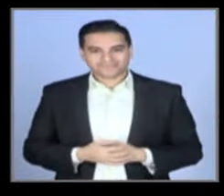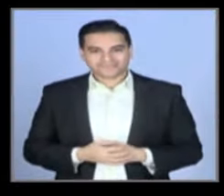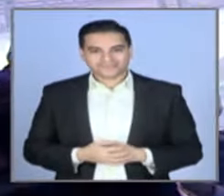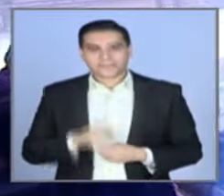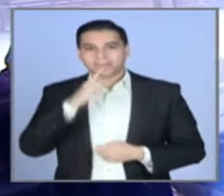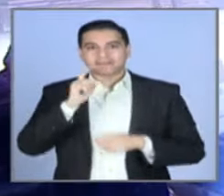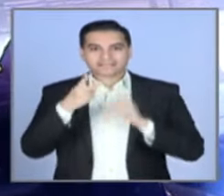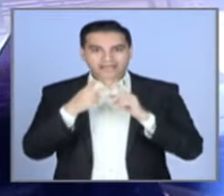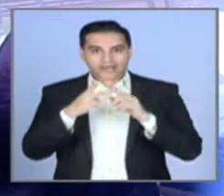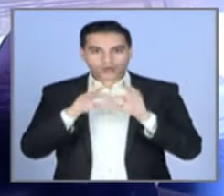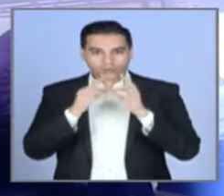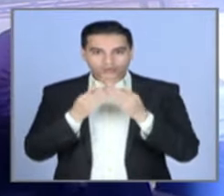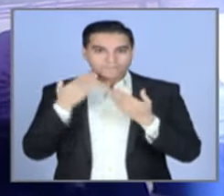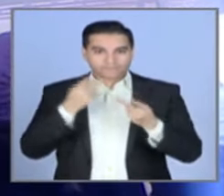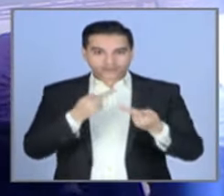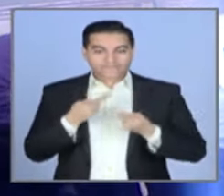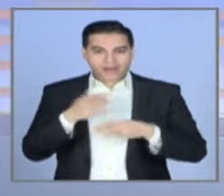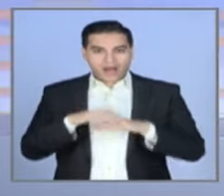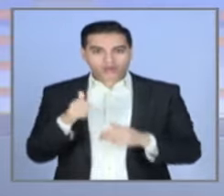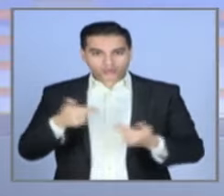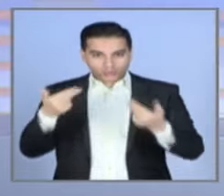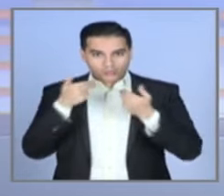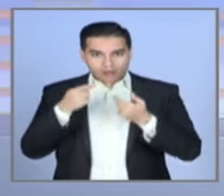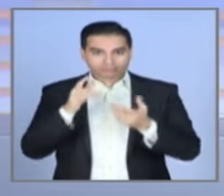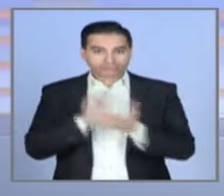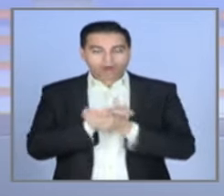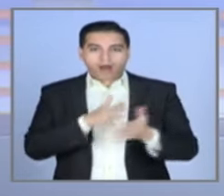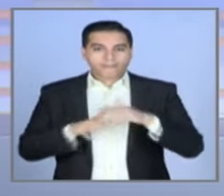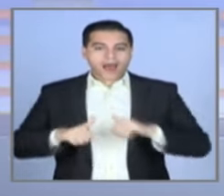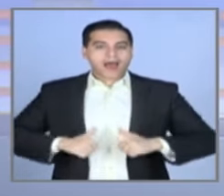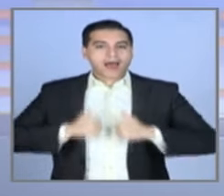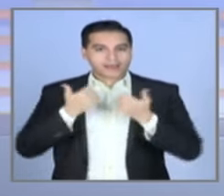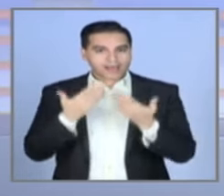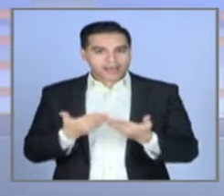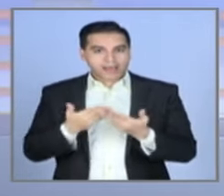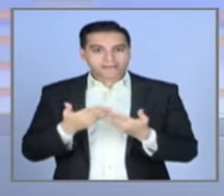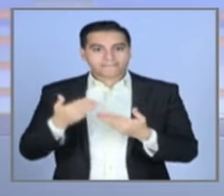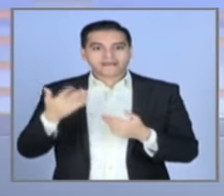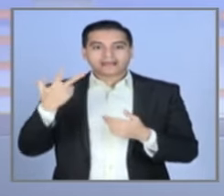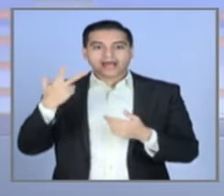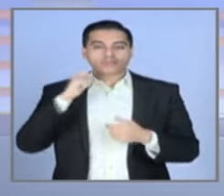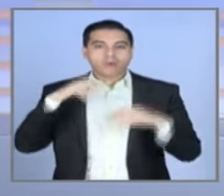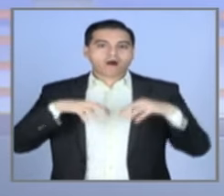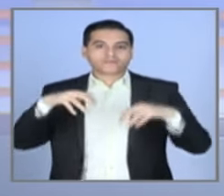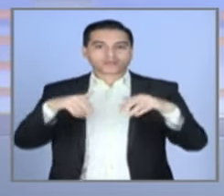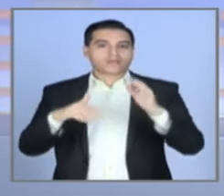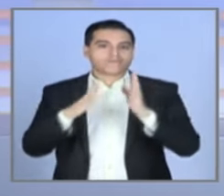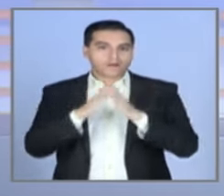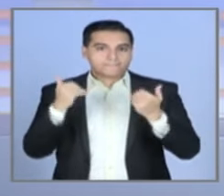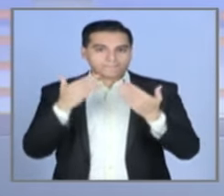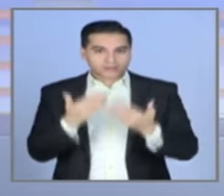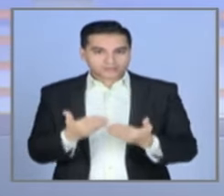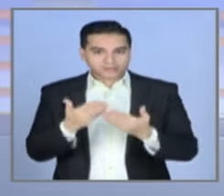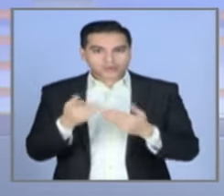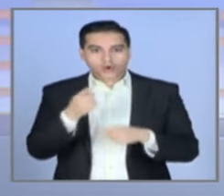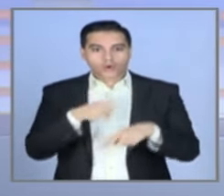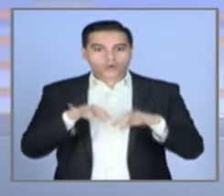أما العيلة التانية واللي مشرفانا في الاستوديو أصدقاء الحياة من ثلاث محافظات مصرية، رحب كلنا